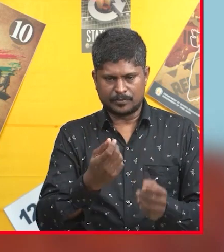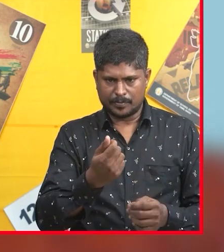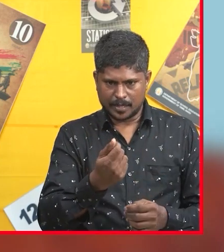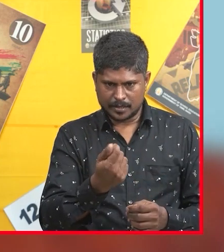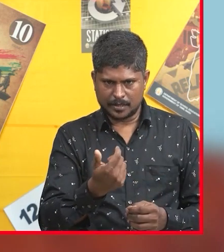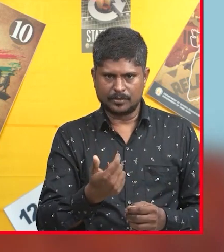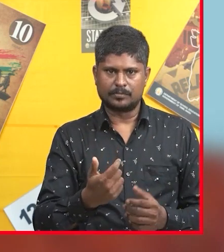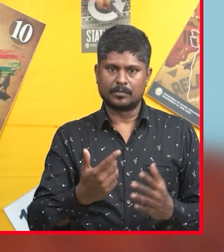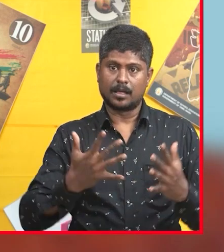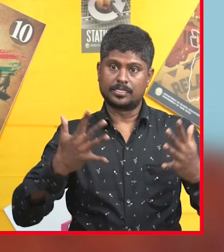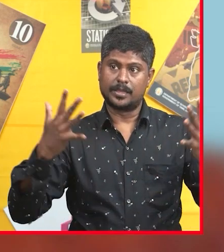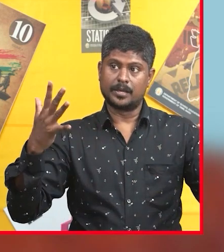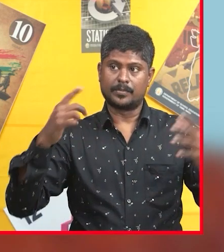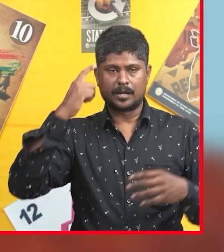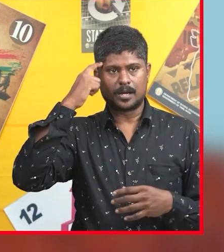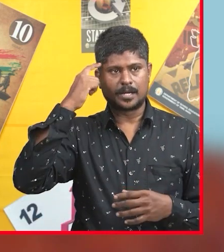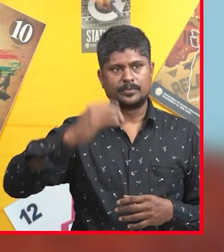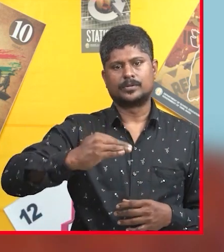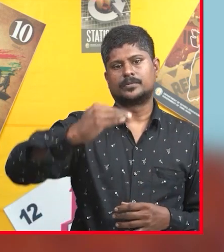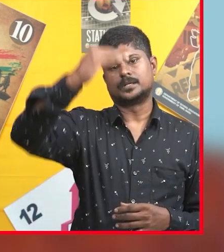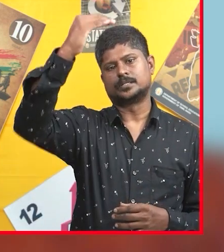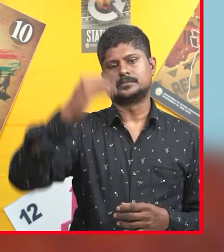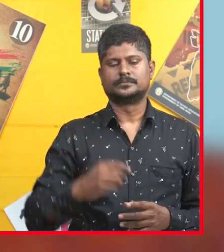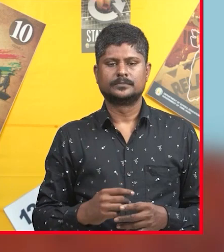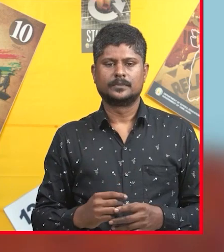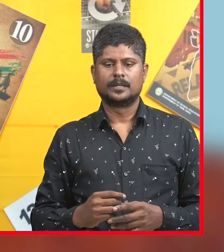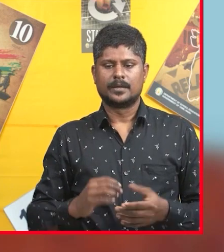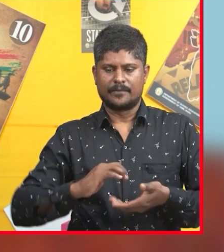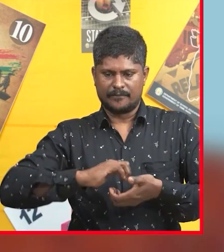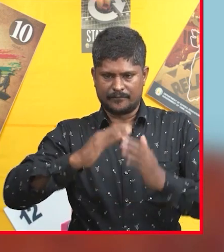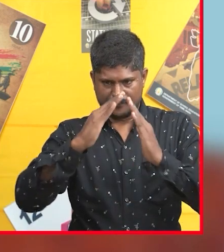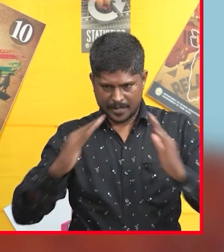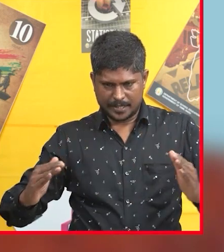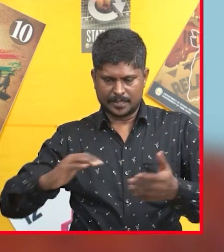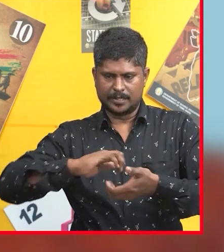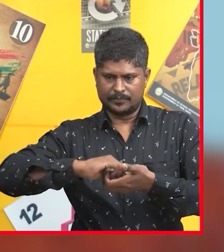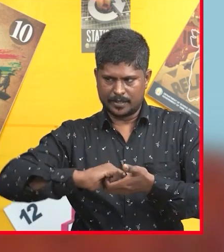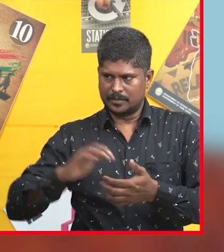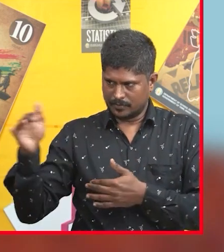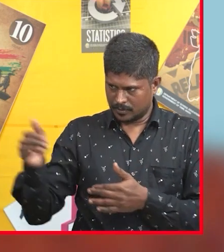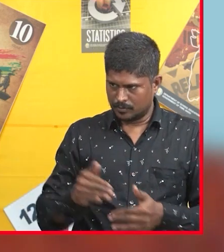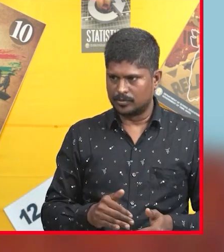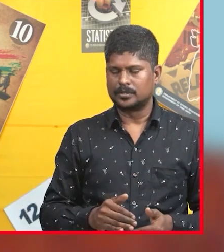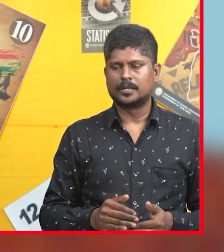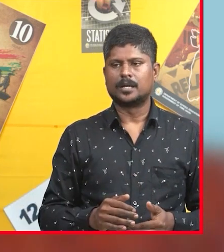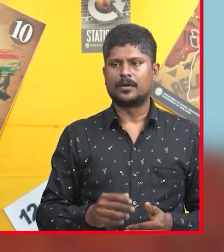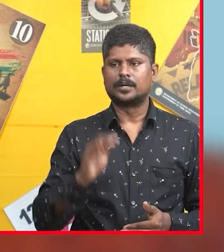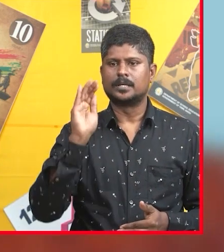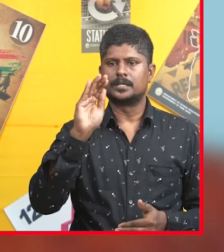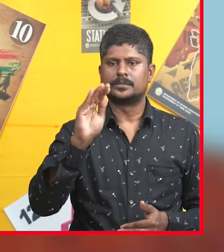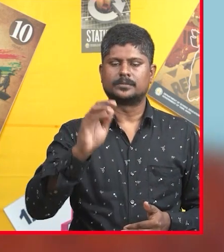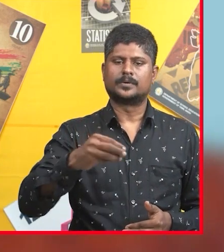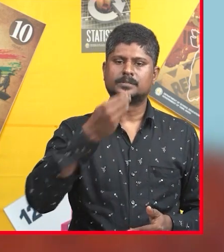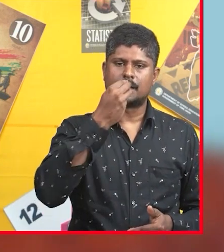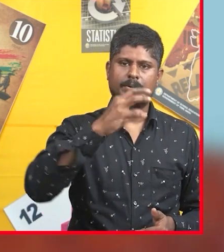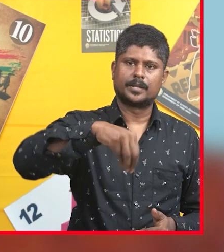செல்வத்திலையும் பெற்ற பெண்களா இருந்தாங்க. வீட்டிற்கு வரக்கூடிய விருந்தினர்களுக்கு சிறப்பாக